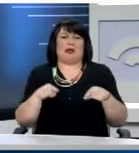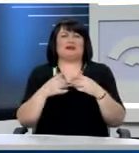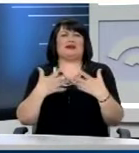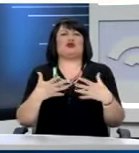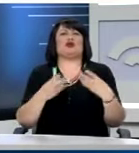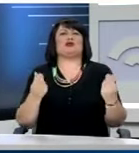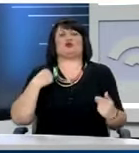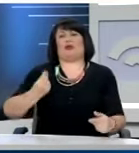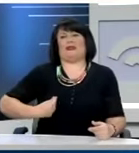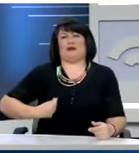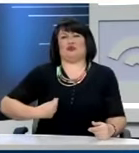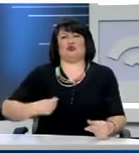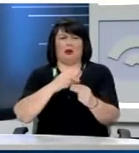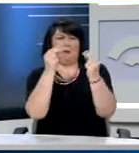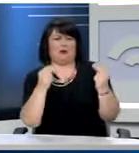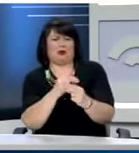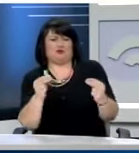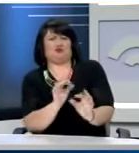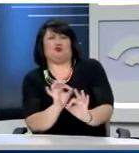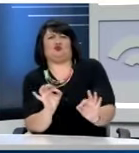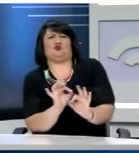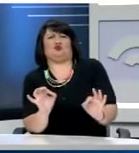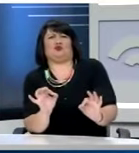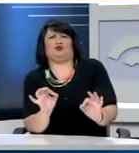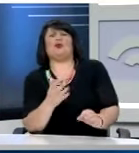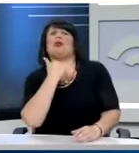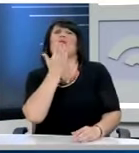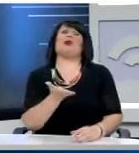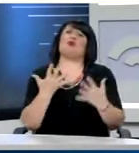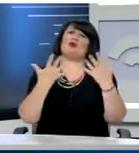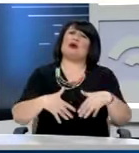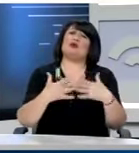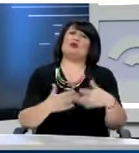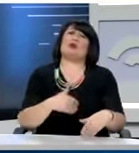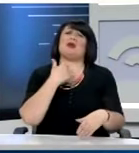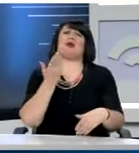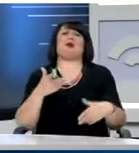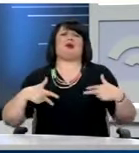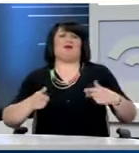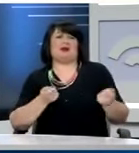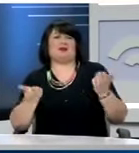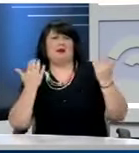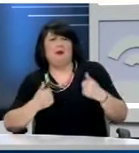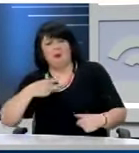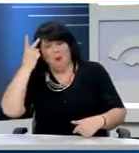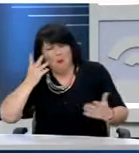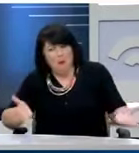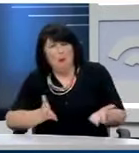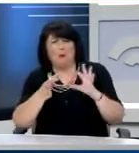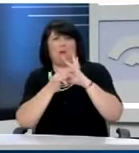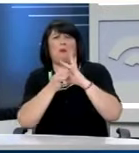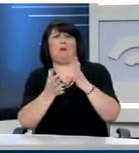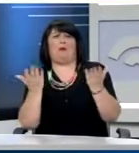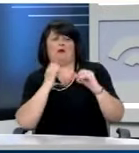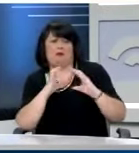λειτουργίας των Δήμων. Και έχετε βγάλει συμπεράσματα. Ότι δεν μπορούν να λειτουργήσουν, ότι θα υπάρχει ακυβερνησία, ότι δεν θα υπάρχει κανένα επίπεδο συνεργασίας